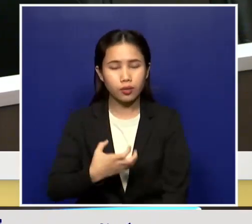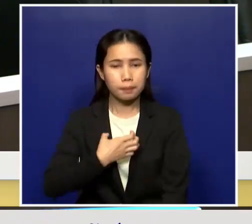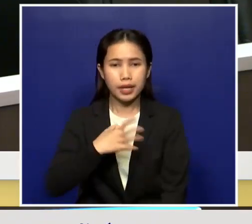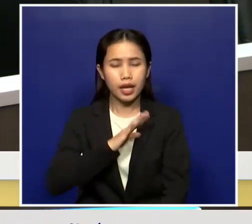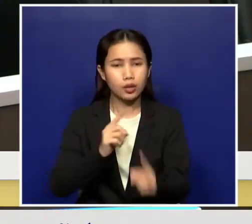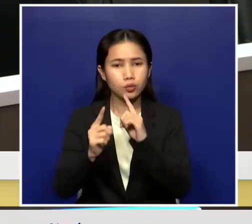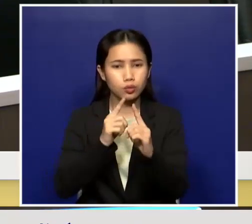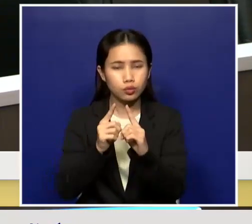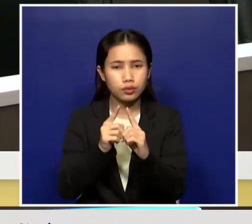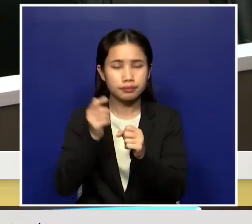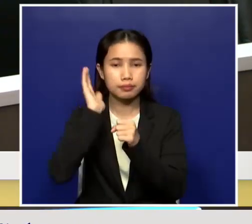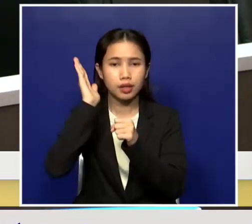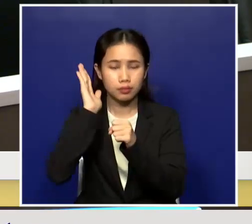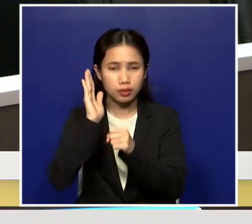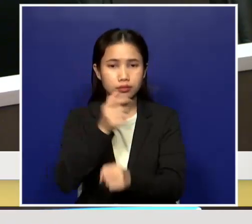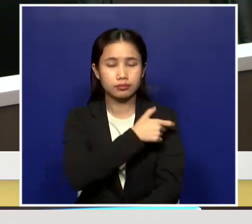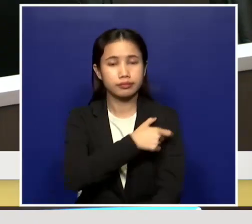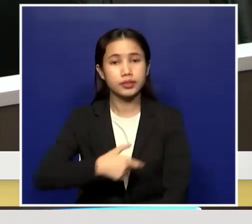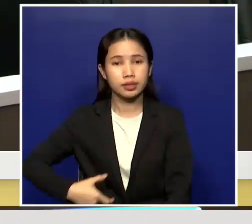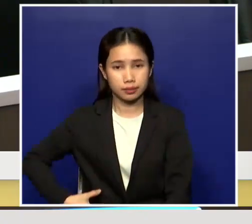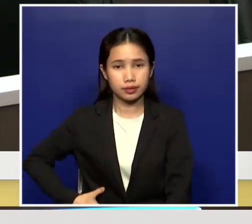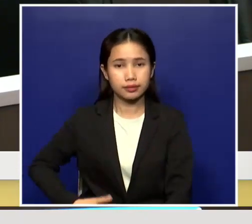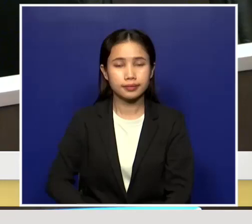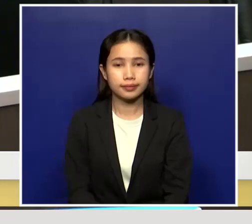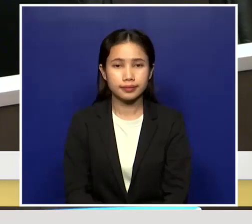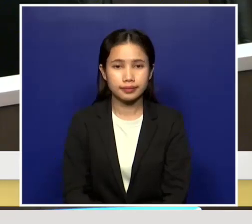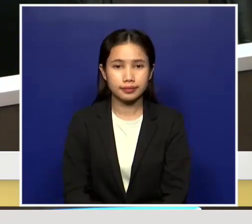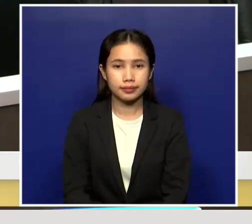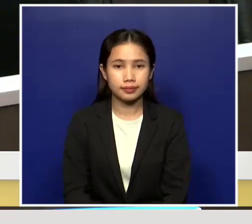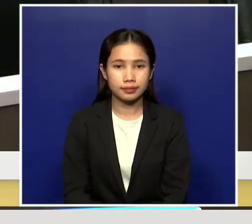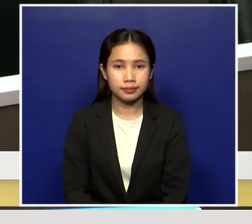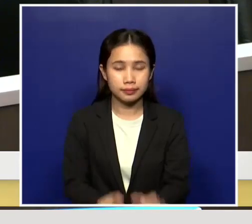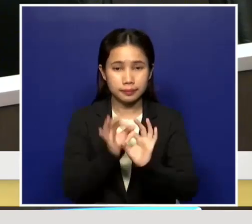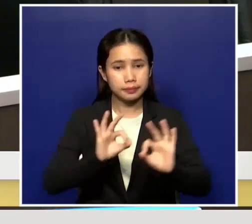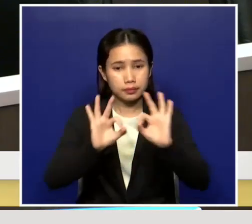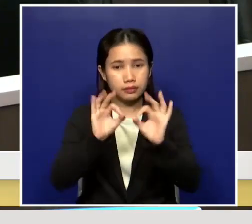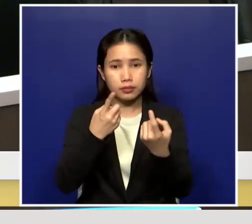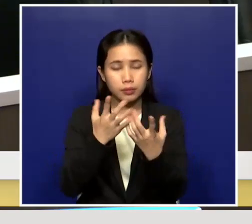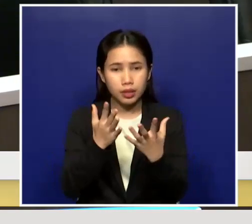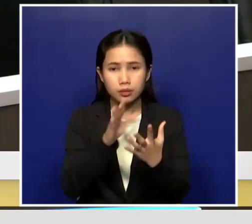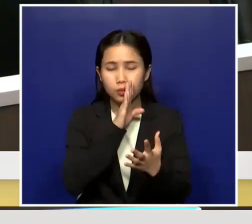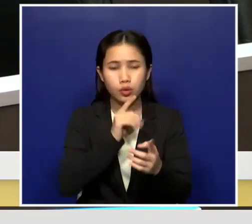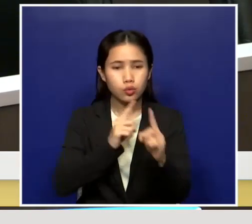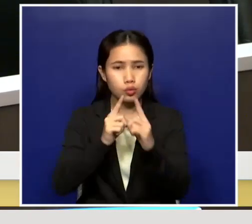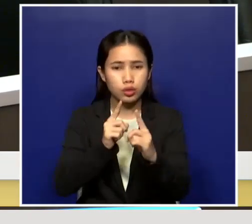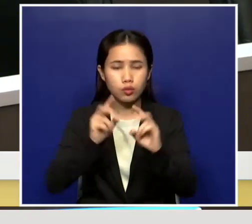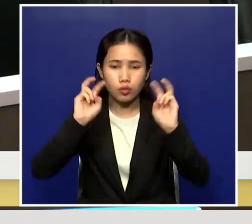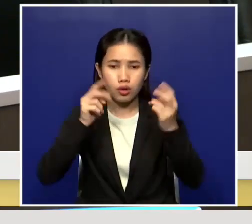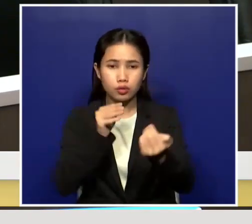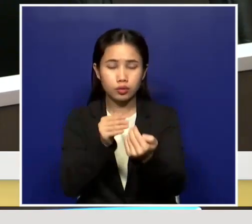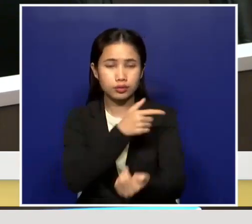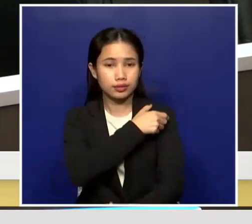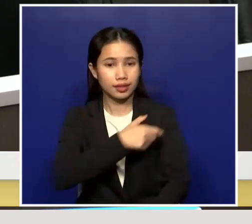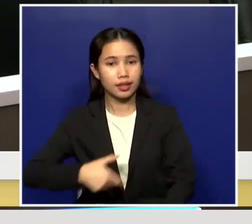ดเป็นการขัดข้อบังคับนะครับที่พูดเกี่ยวกับสถาบันโดยไม่จำเป็นและทำให้มีความเสียหายนะครับขอให้ท่าน